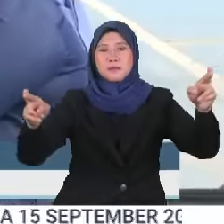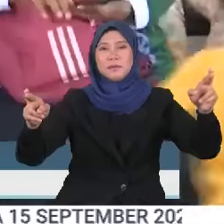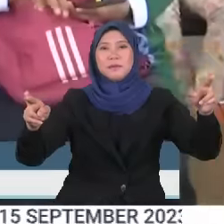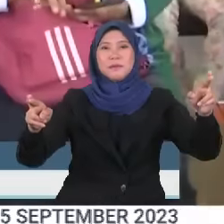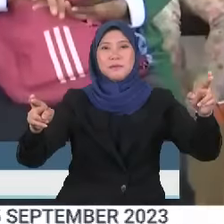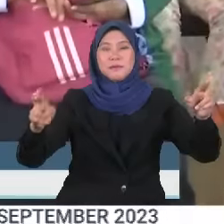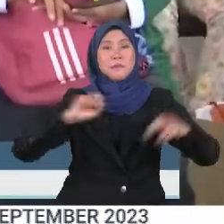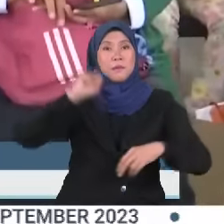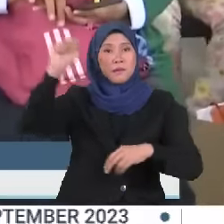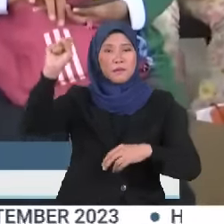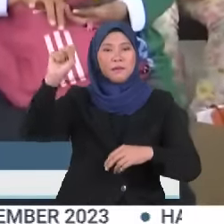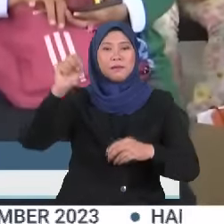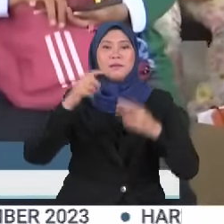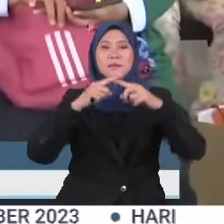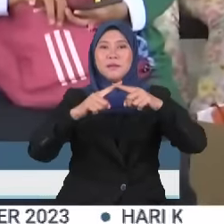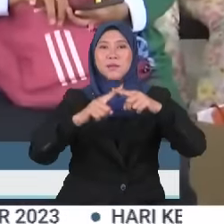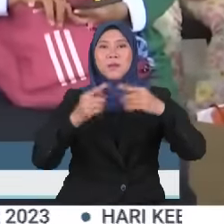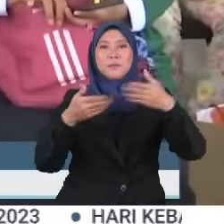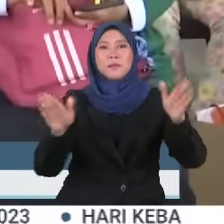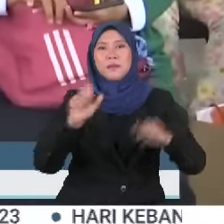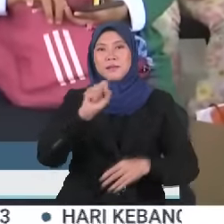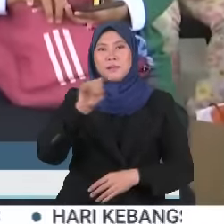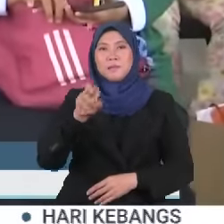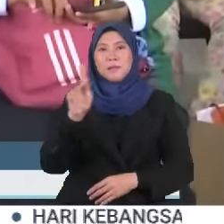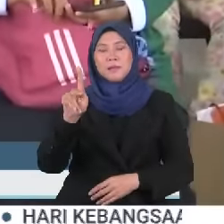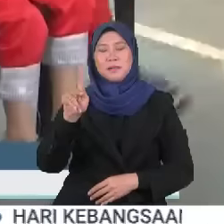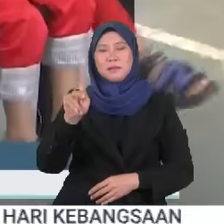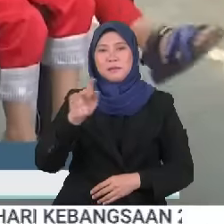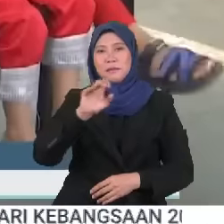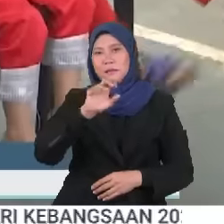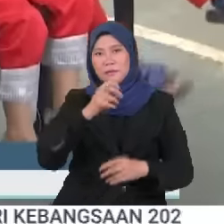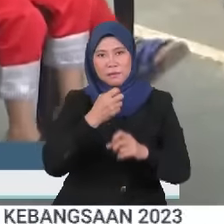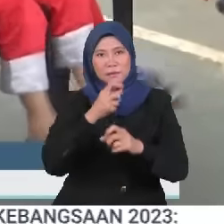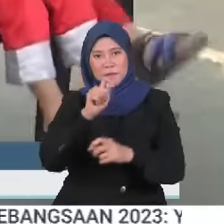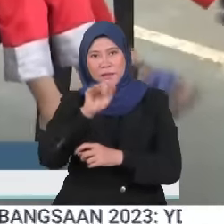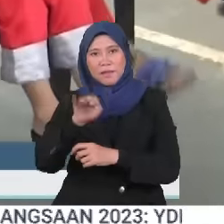mungkin Tanjung Batu di dewan terbuka smj Tanjung Batu Utara